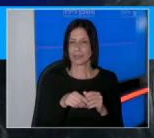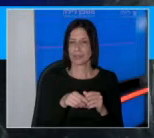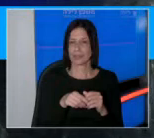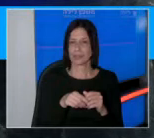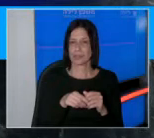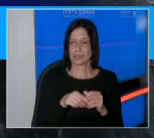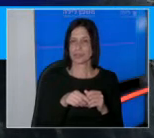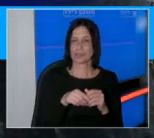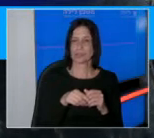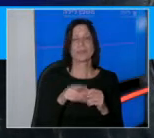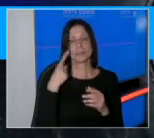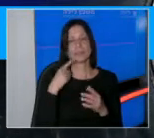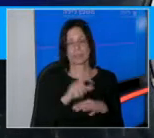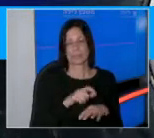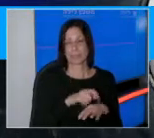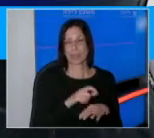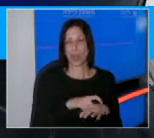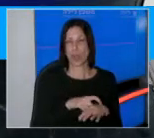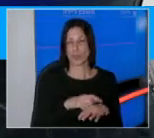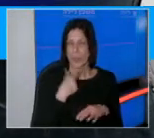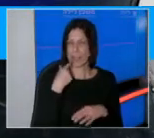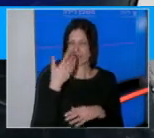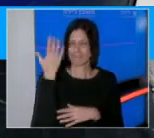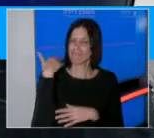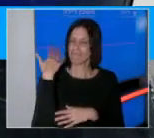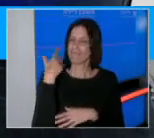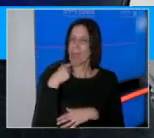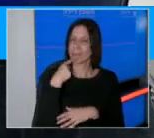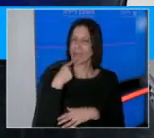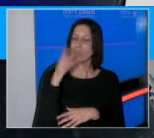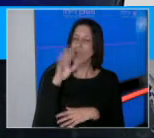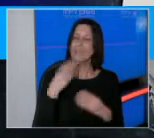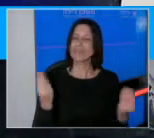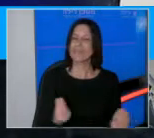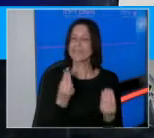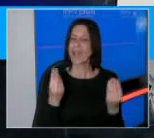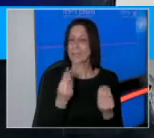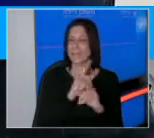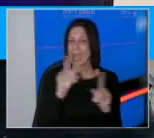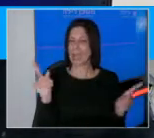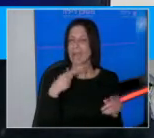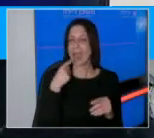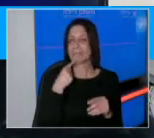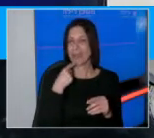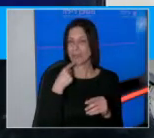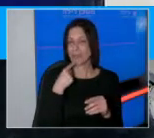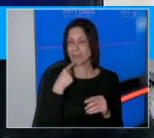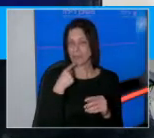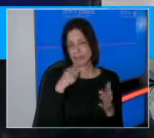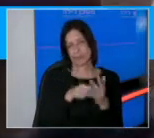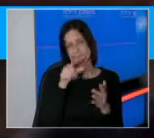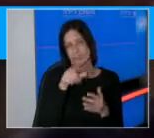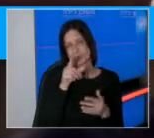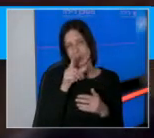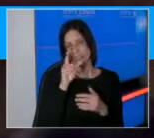אז תראה, בזמנו אמרנו גם דברים אחרים, אמרנו שיש, מאחר ואתה צריך להוכיח